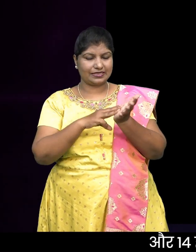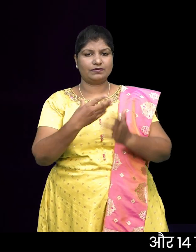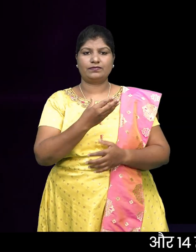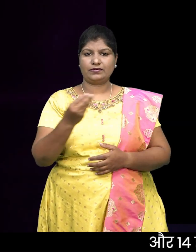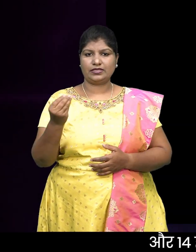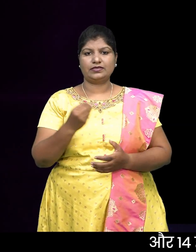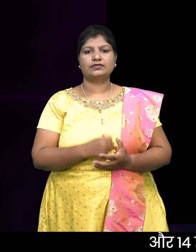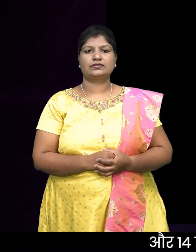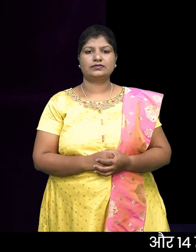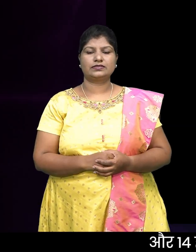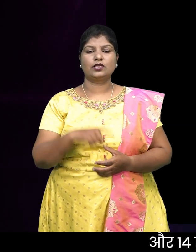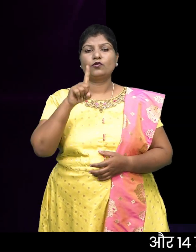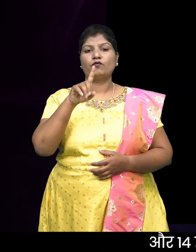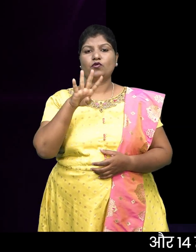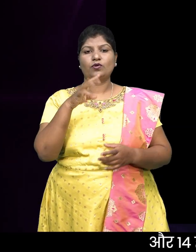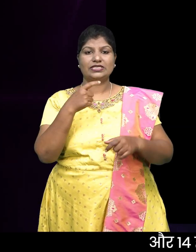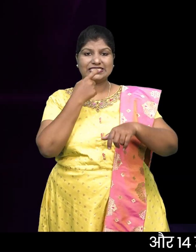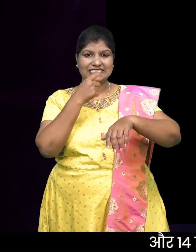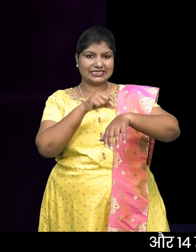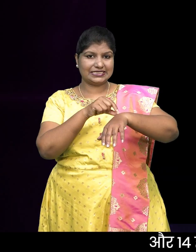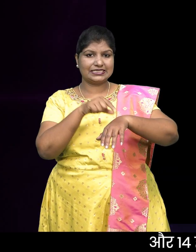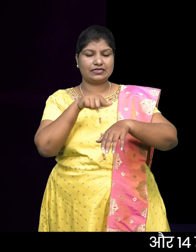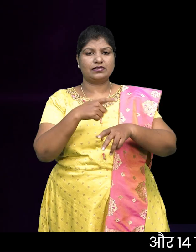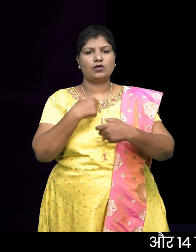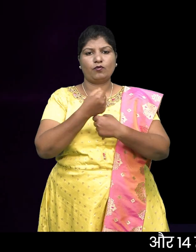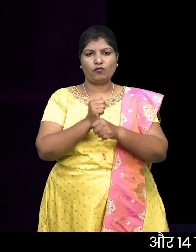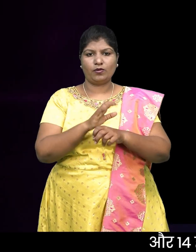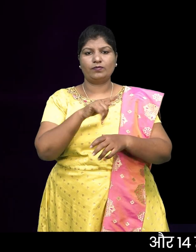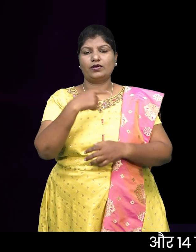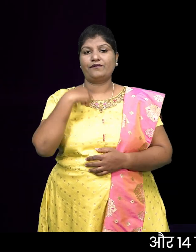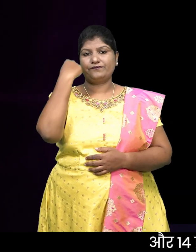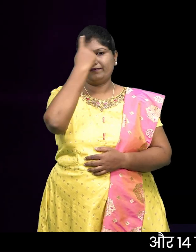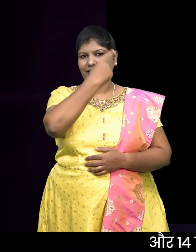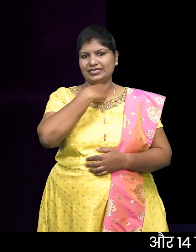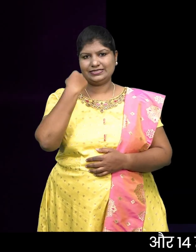और 14 हड्डियां चेहरा बनाने के लिए जुड़ती है।